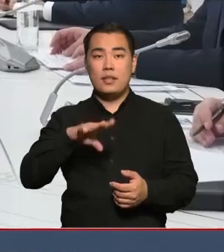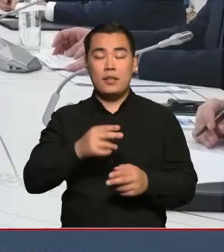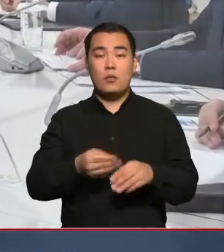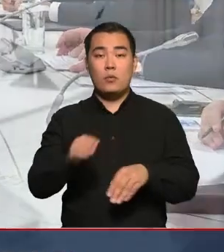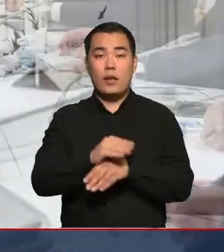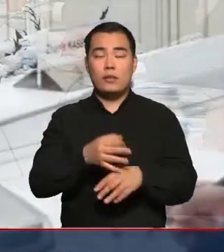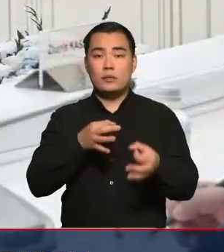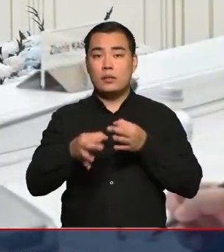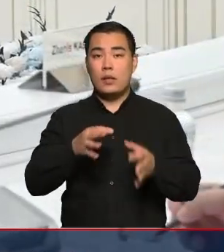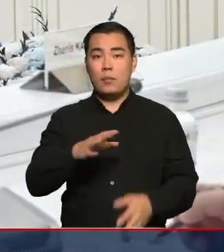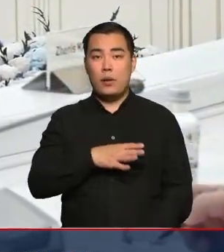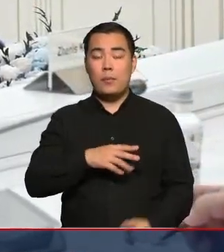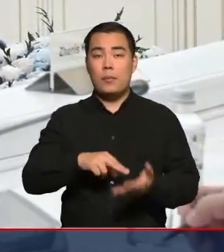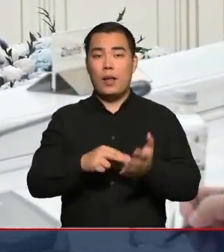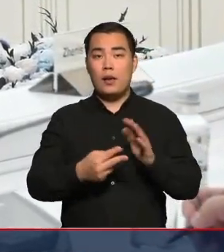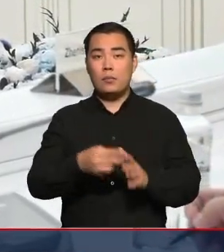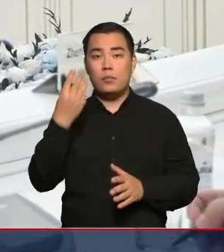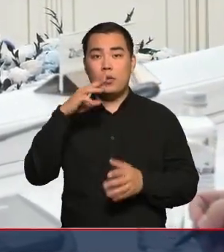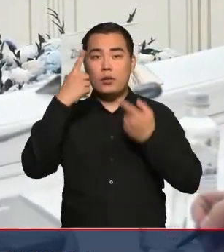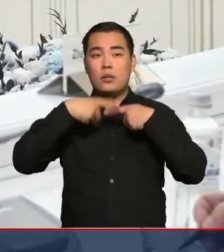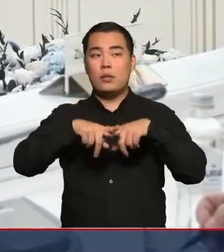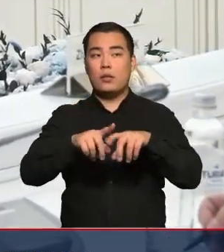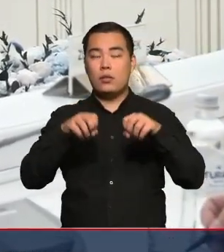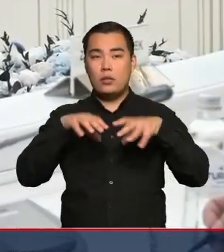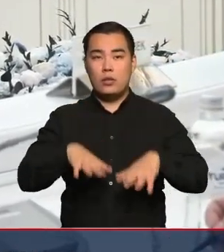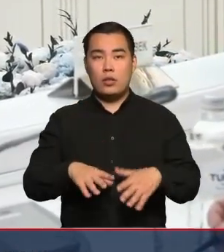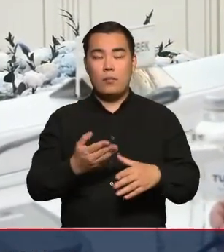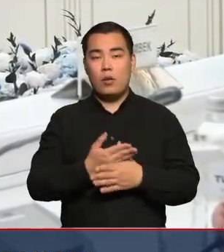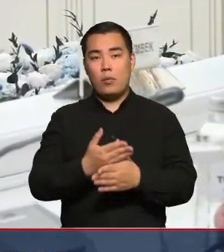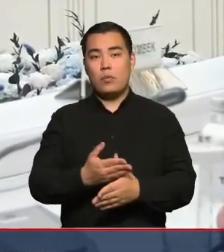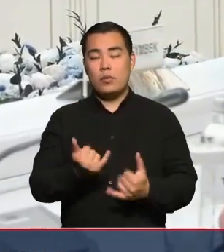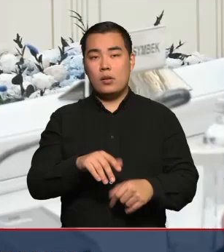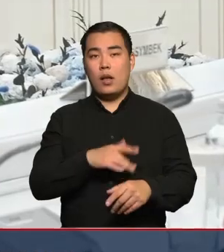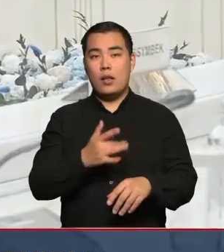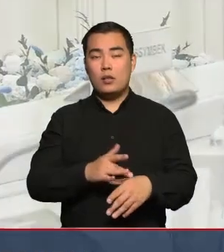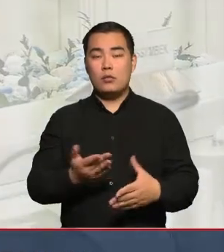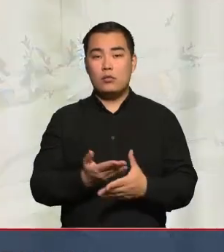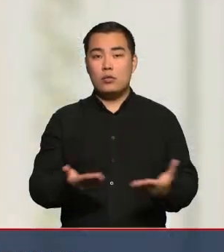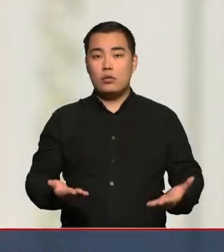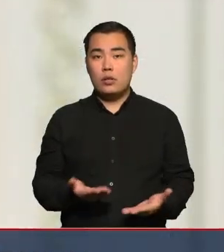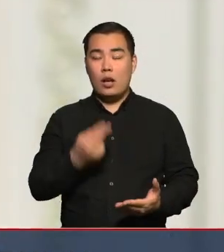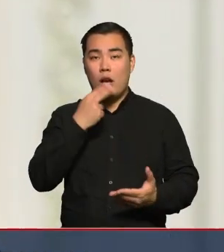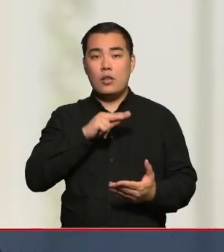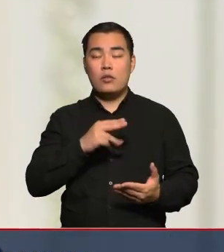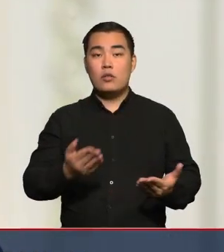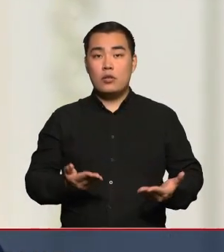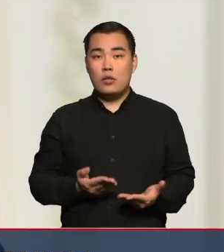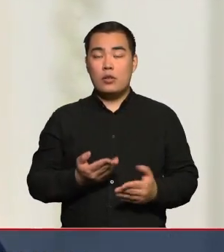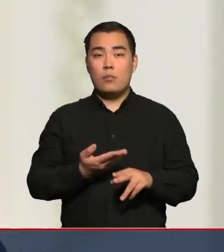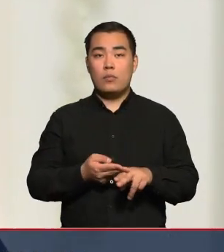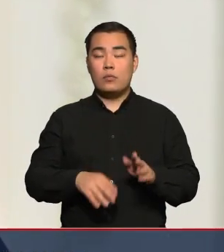жайы сөз болды. Жоба заманауи технологиялық шешімдердің көмегімен қала тұрғындарының өмір сүру сапасын жақсартуға